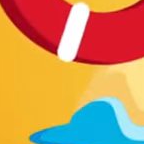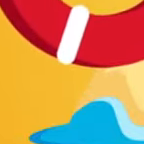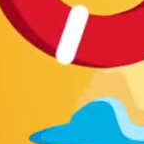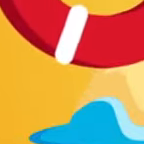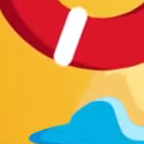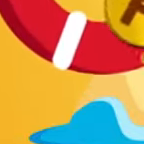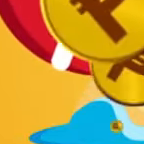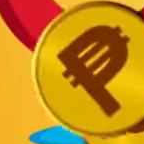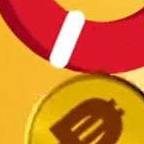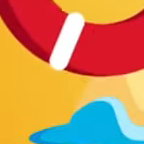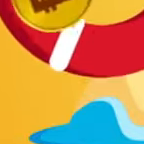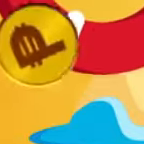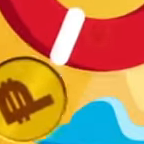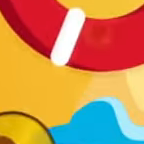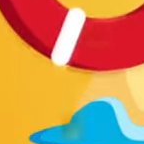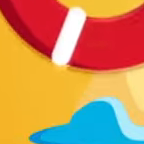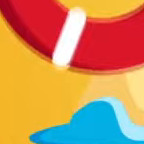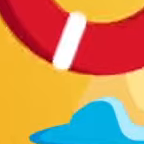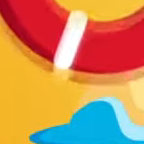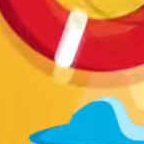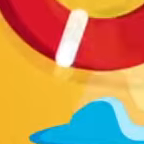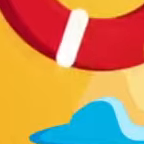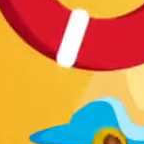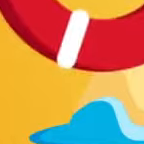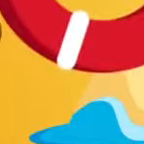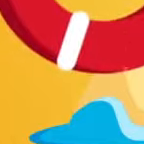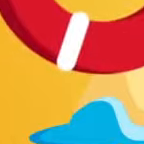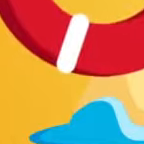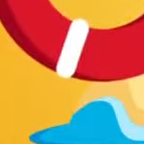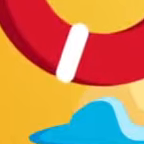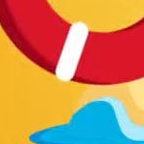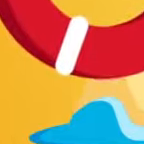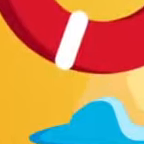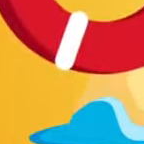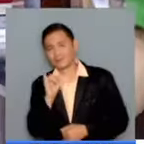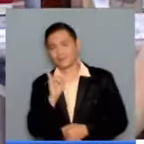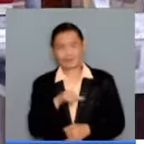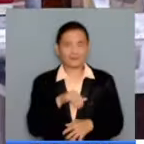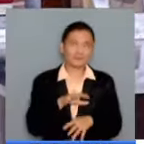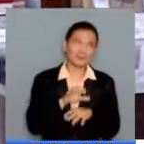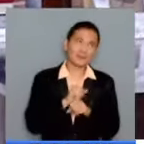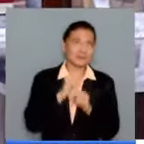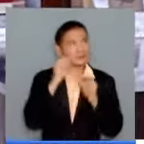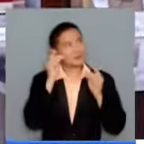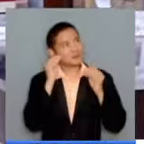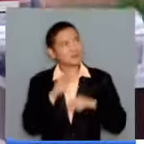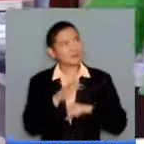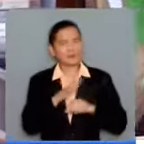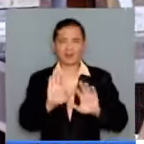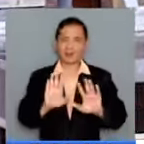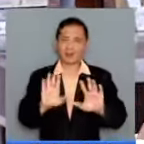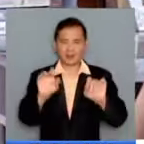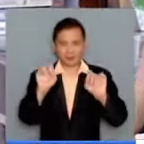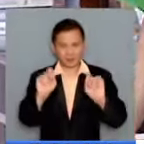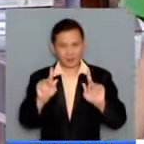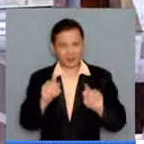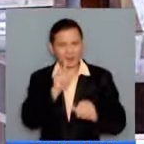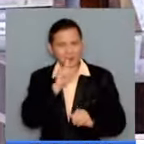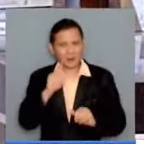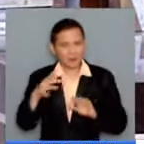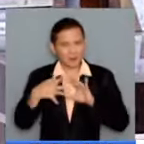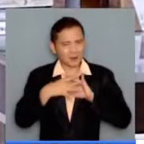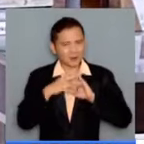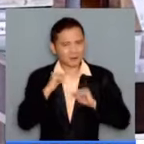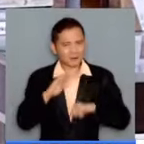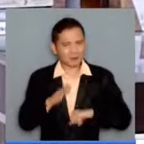Ang pag-ibig ay sadyang ganyan. Uy! Tama na tayo sa sayaw. Oo nga, oh, ito naman. Ito na ang ating namo